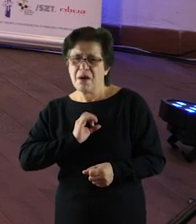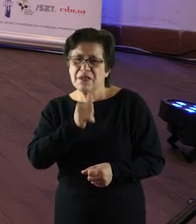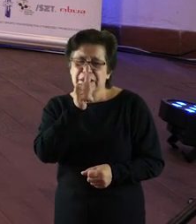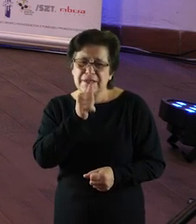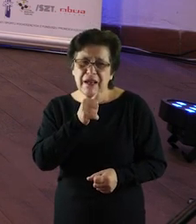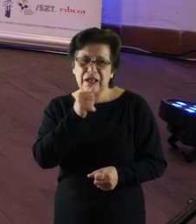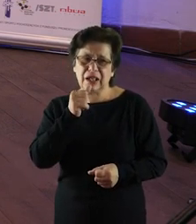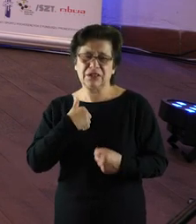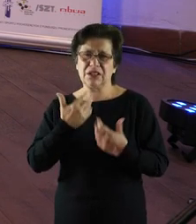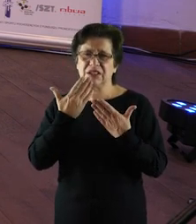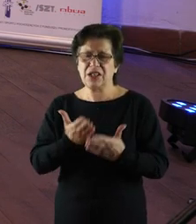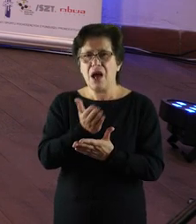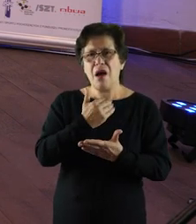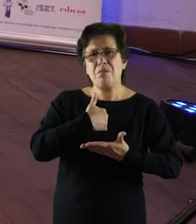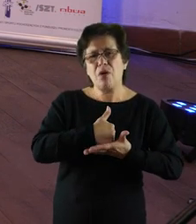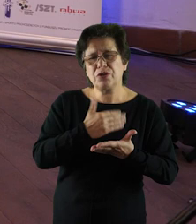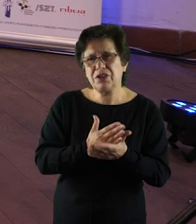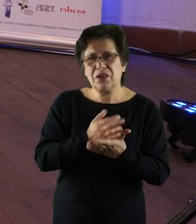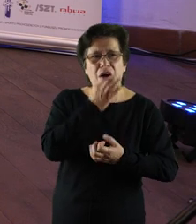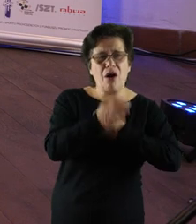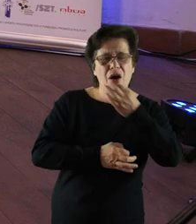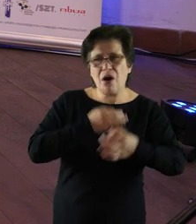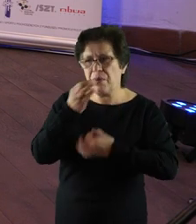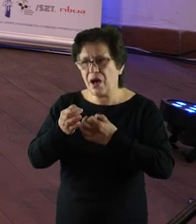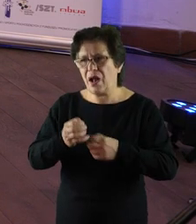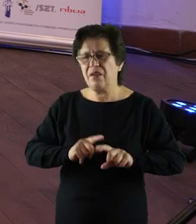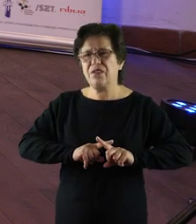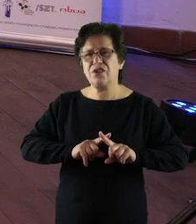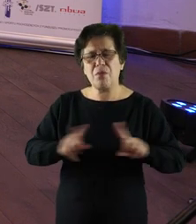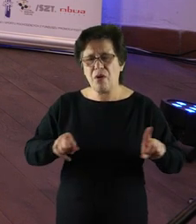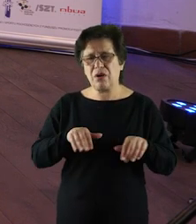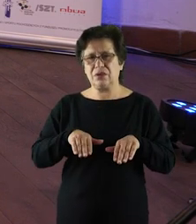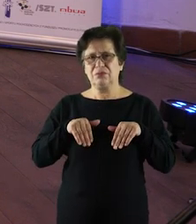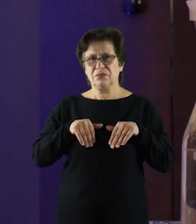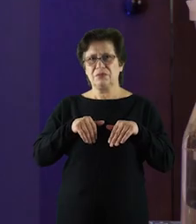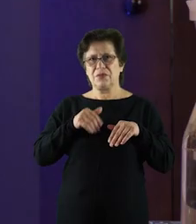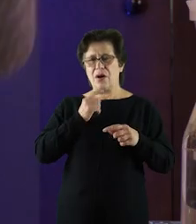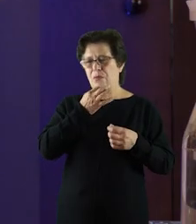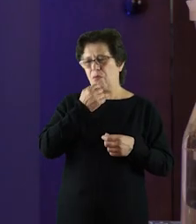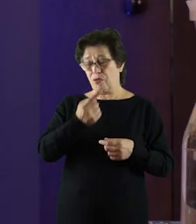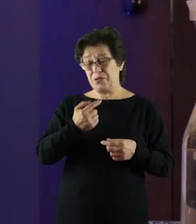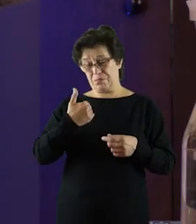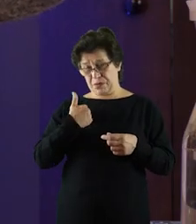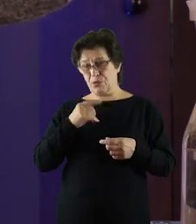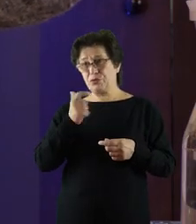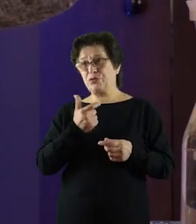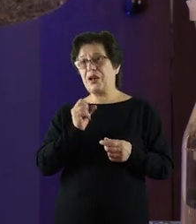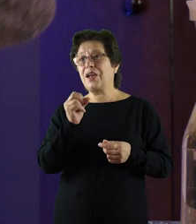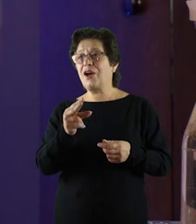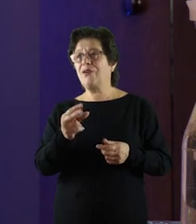rodzinny i nie trzeba o tym mówić, nie należy. Wiecie, że tak właśnie jest. Czy zdarzyło wam się coś